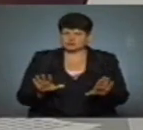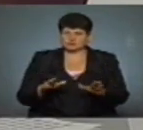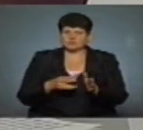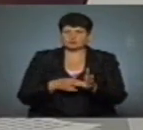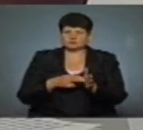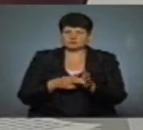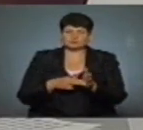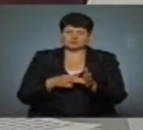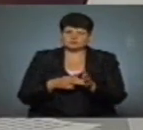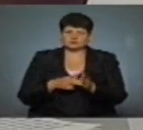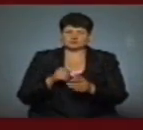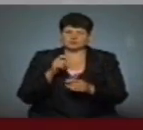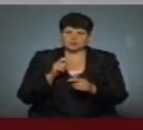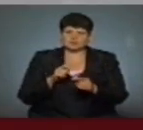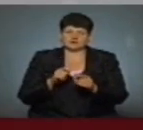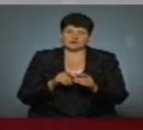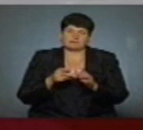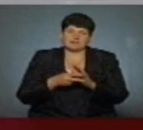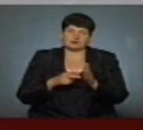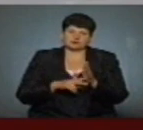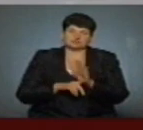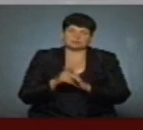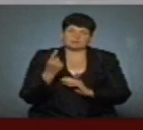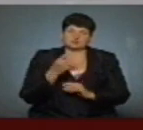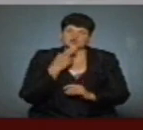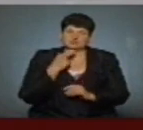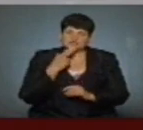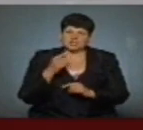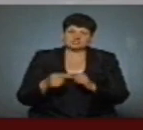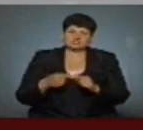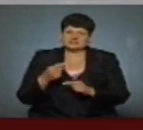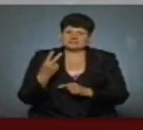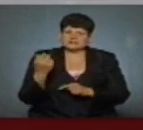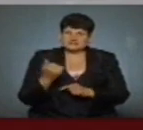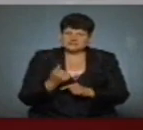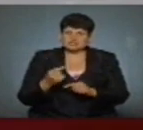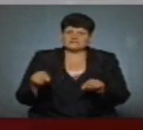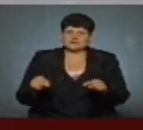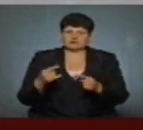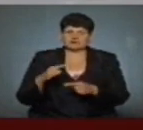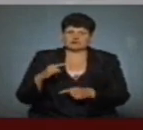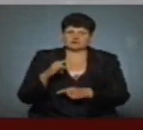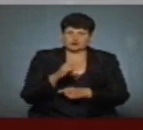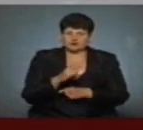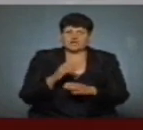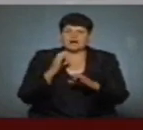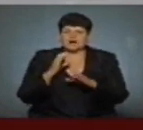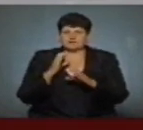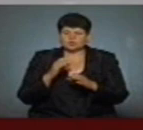Україною в Кабміні планують пустити з 1 червня, ще за два тижні відновити польоти. Автобуси і потяги